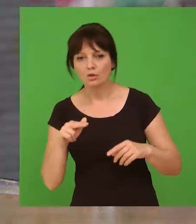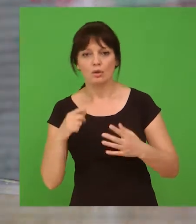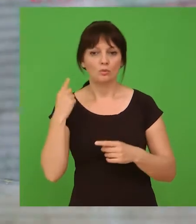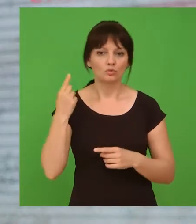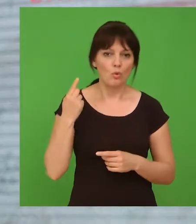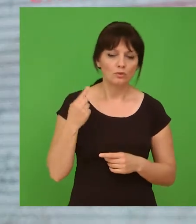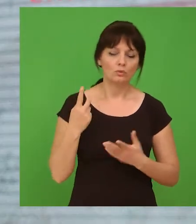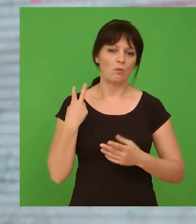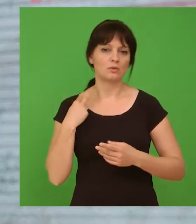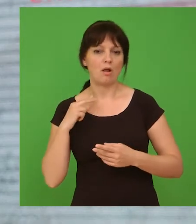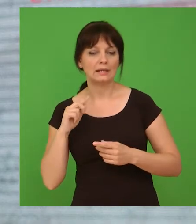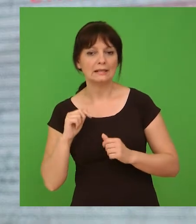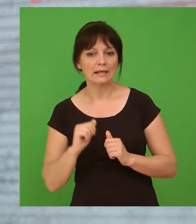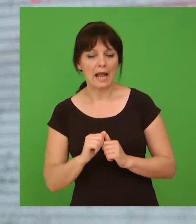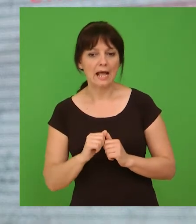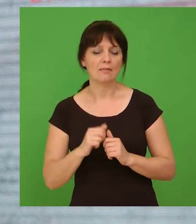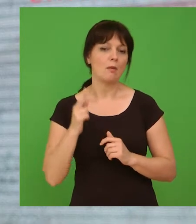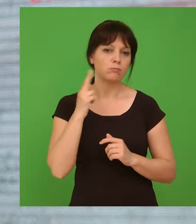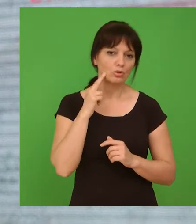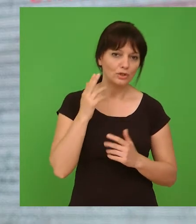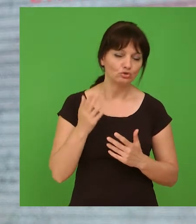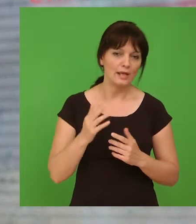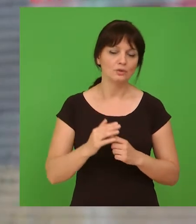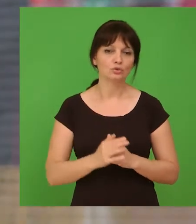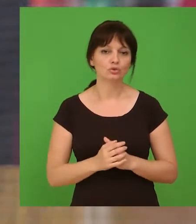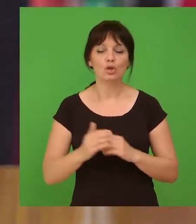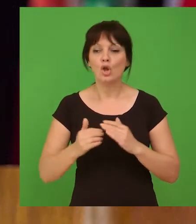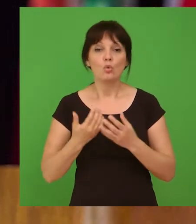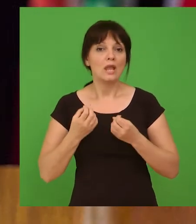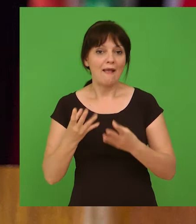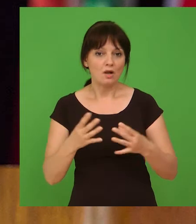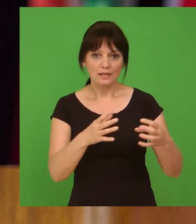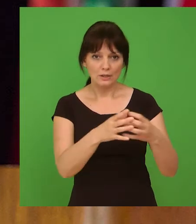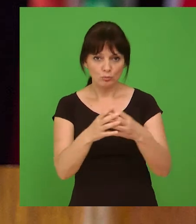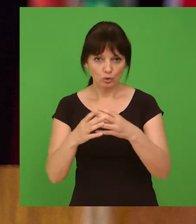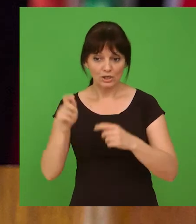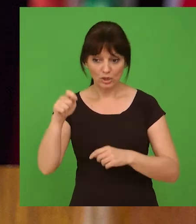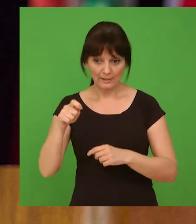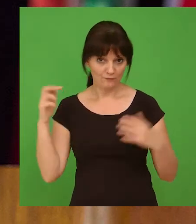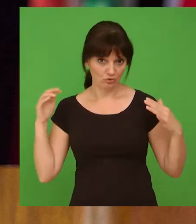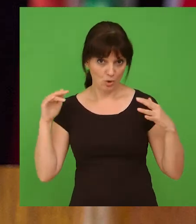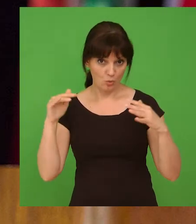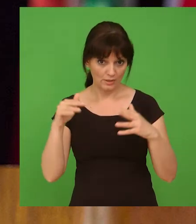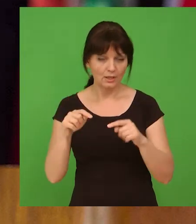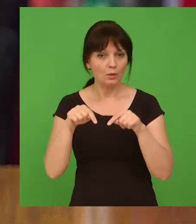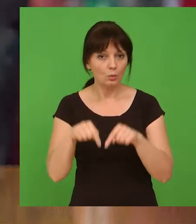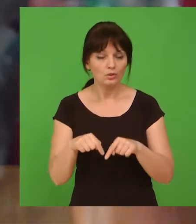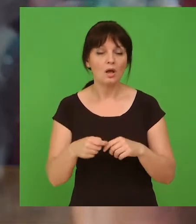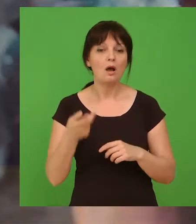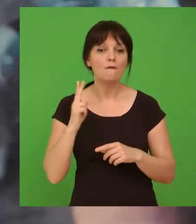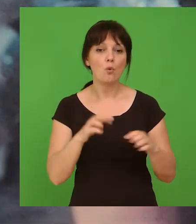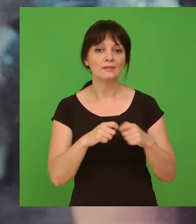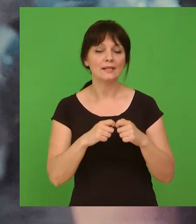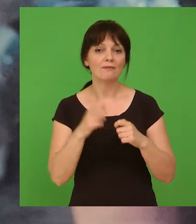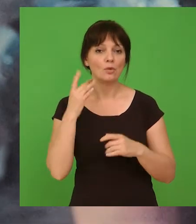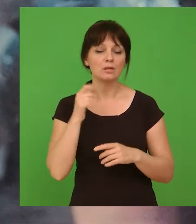ortodox, anglikán, protestáns, új evangéliumi közösségek képviselői. A főszervezője a